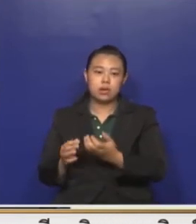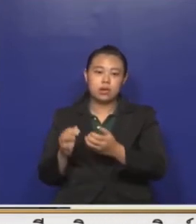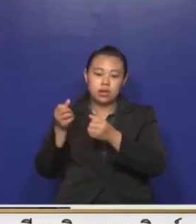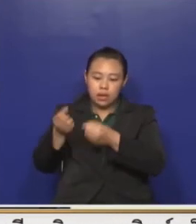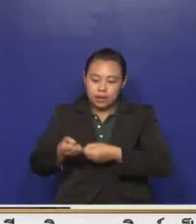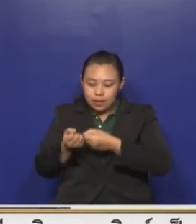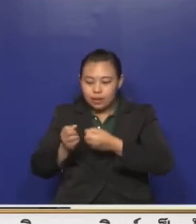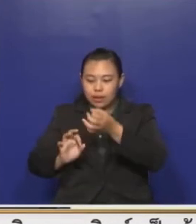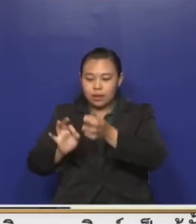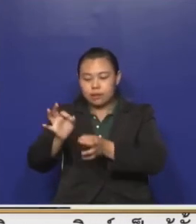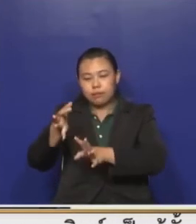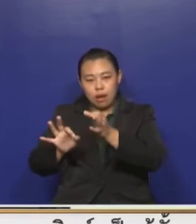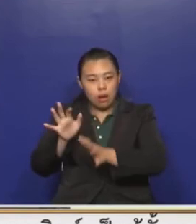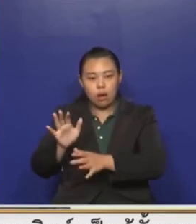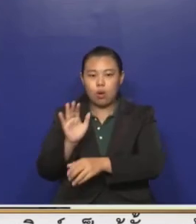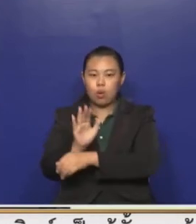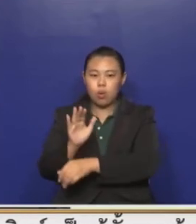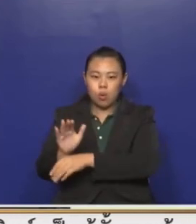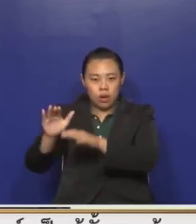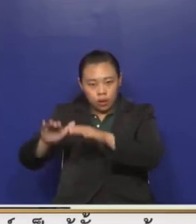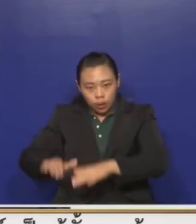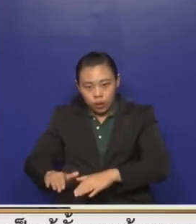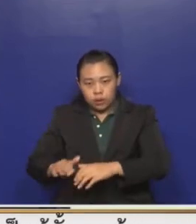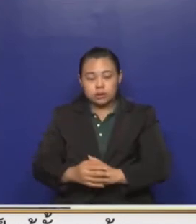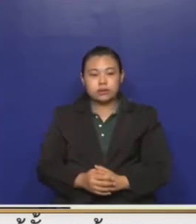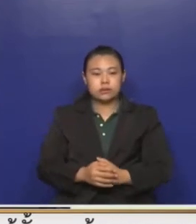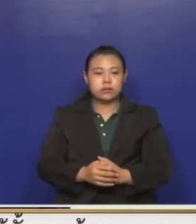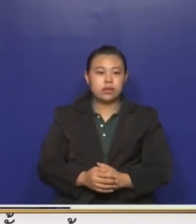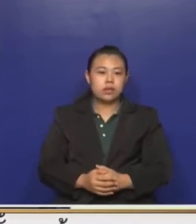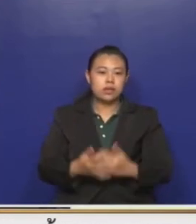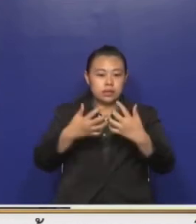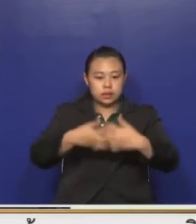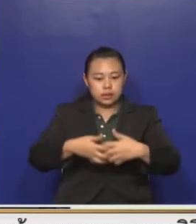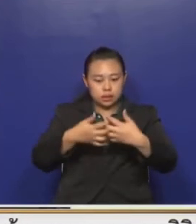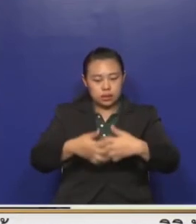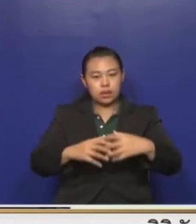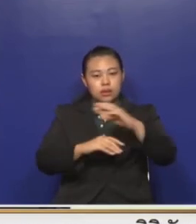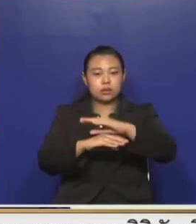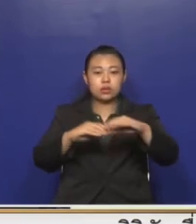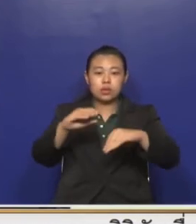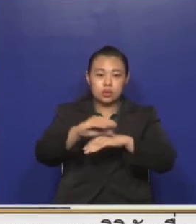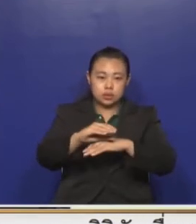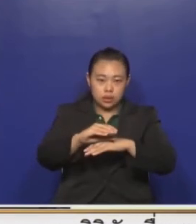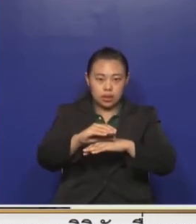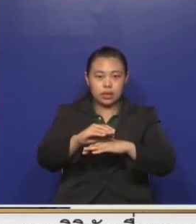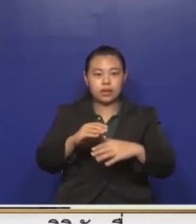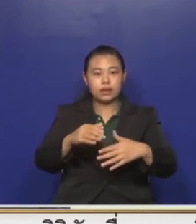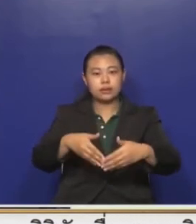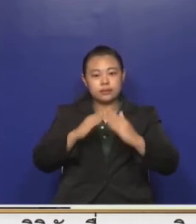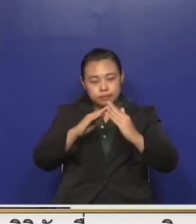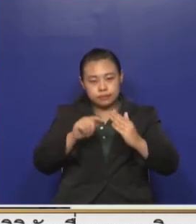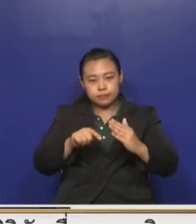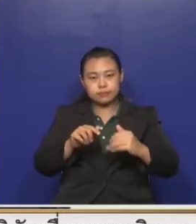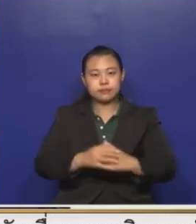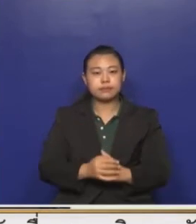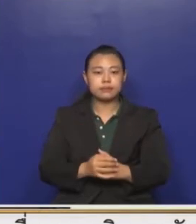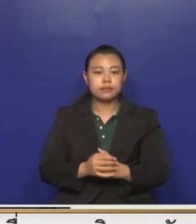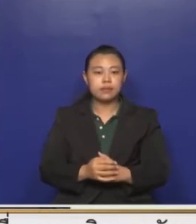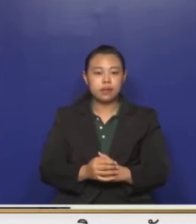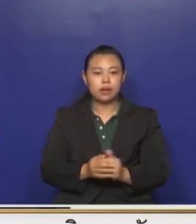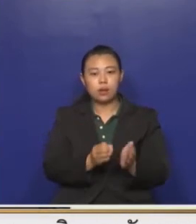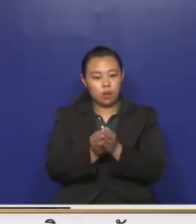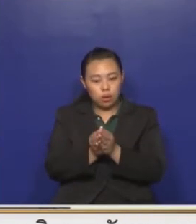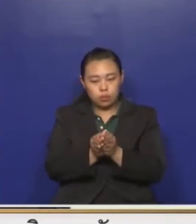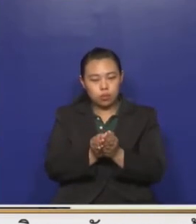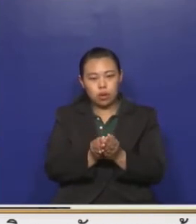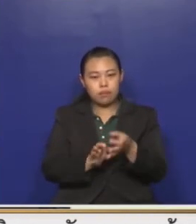การคบกลุมและรถมตพิจากการก่อสร้างแลผงเมืองคบกลมและรถมตพจากอุศากรรมควบกลมและรถมติศจากโเรืองถ้าไม่